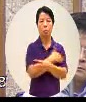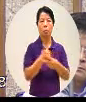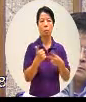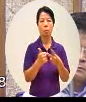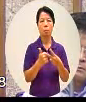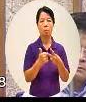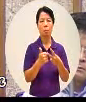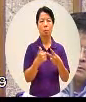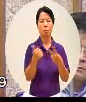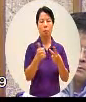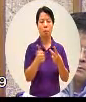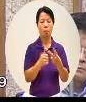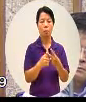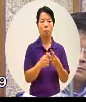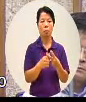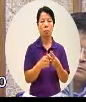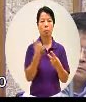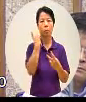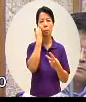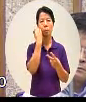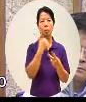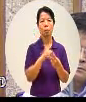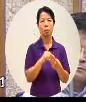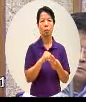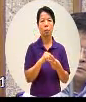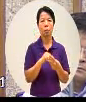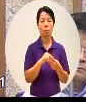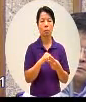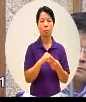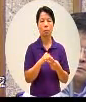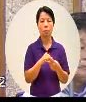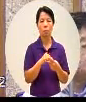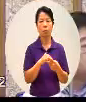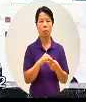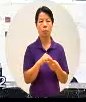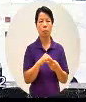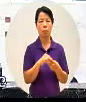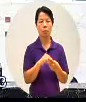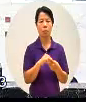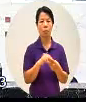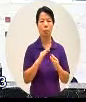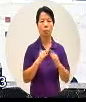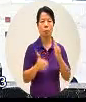来。陈旺来是谁？ 陈